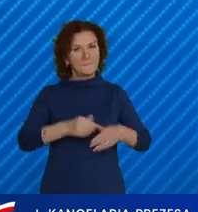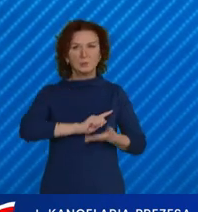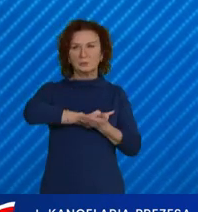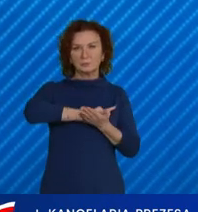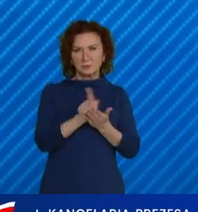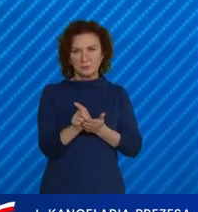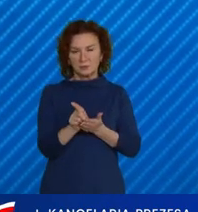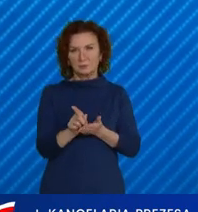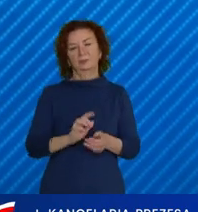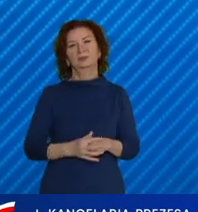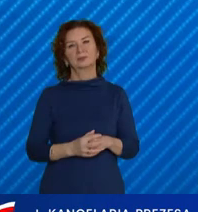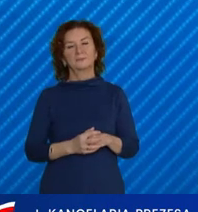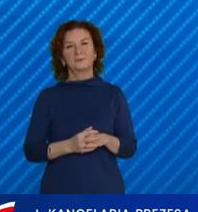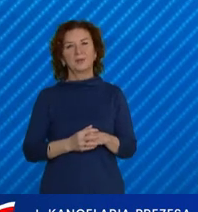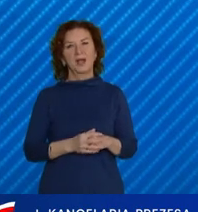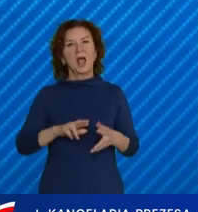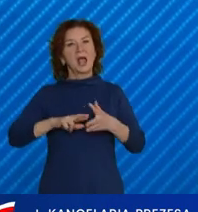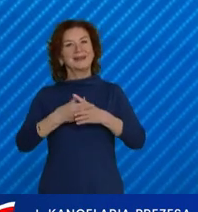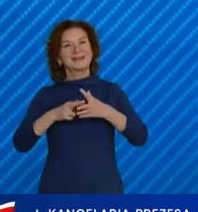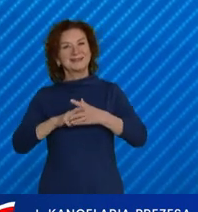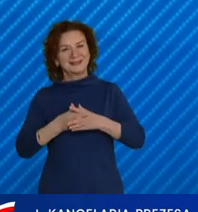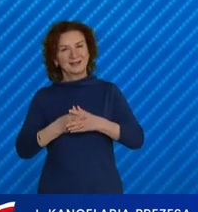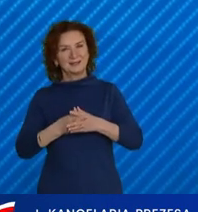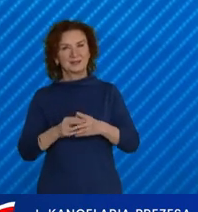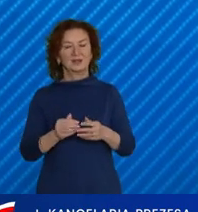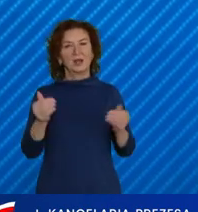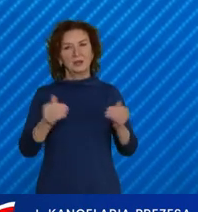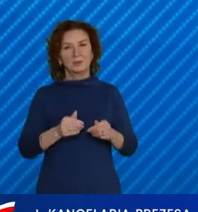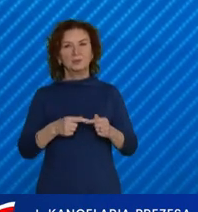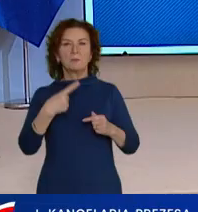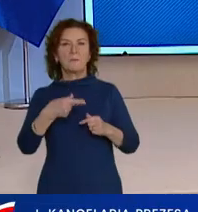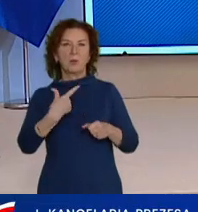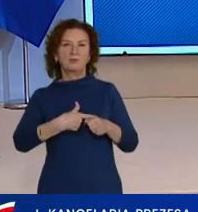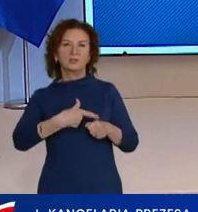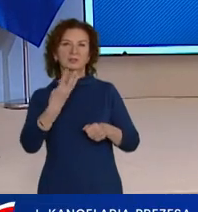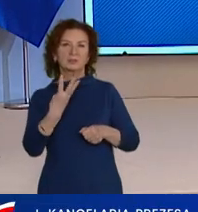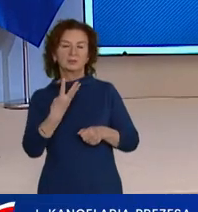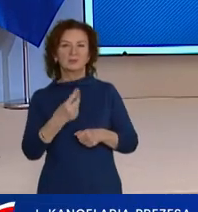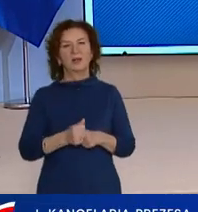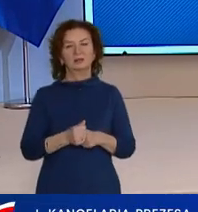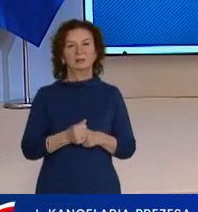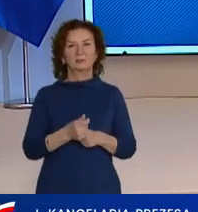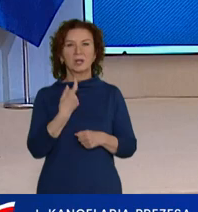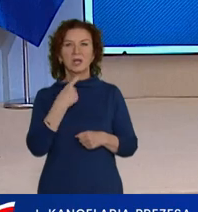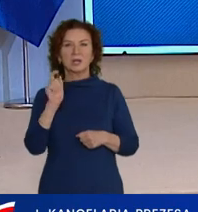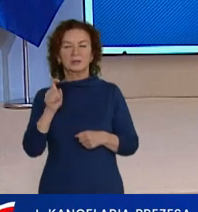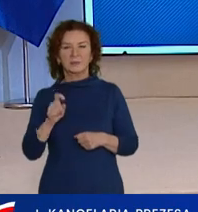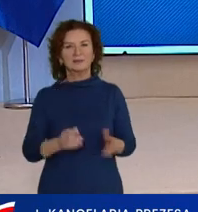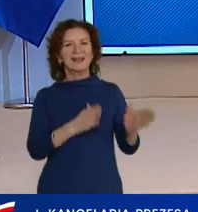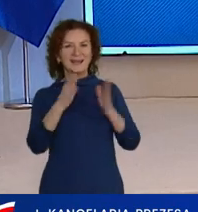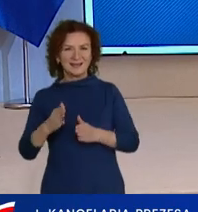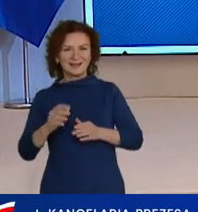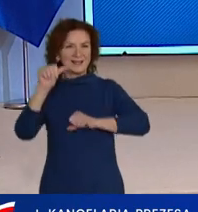przyspieszać te rejestracje i możemy zaraz po 24 uruchamiać kolejne roczniki.